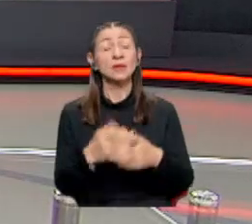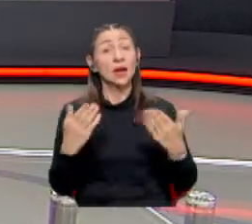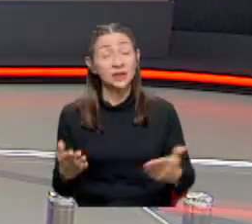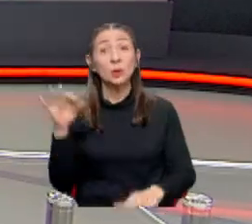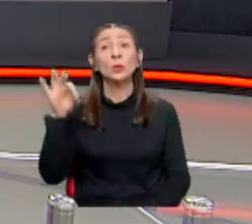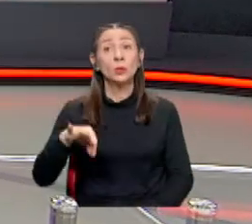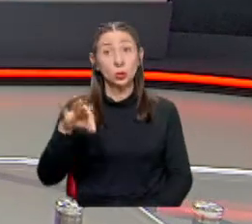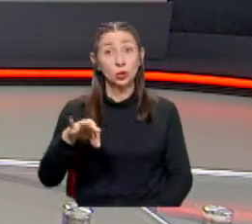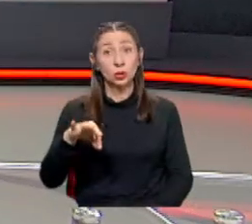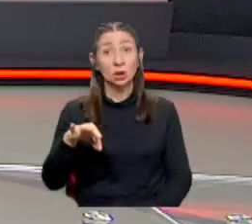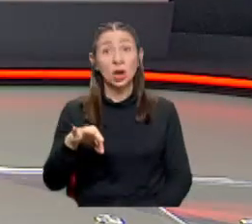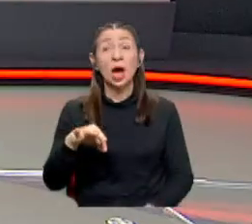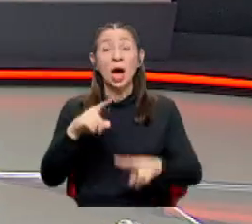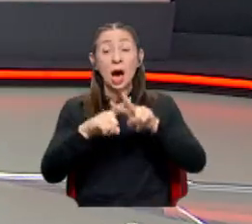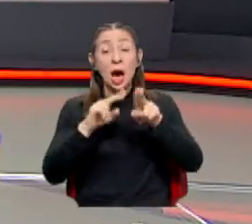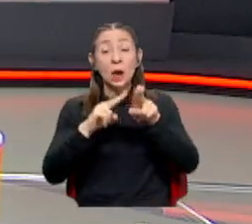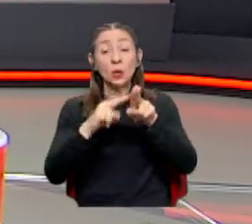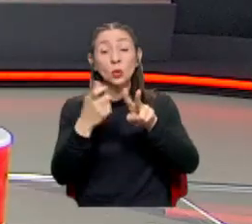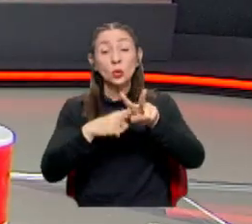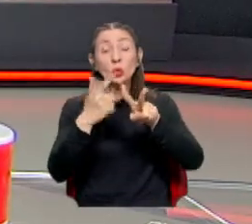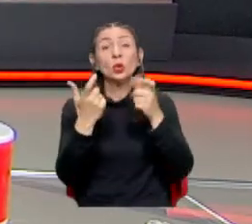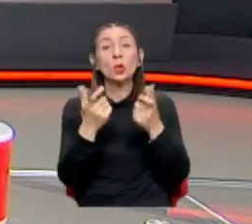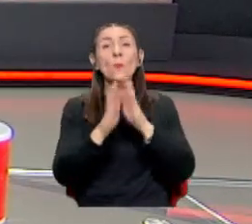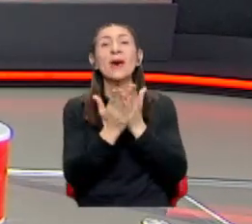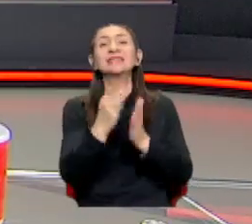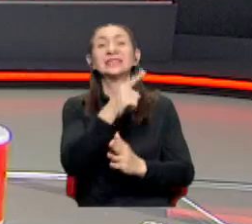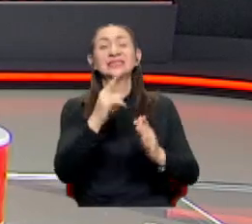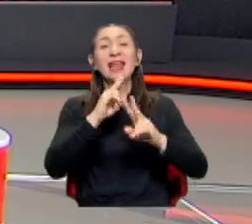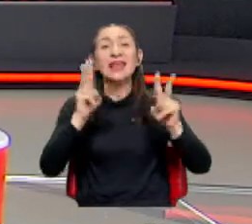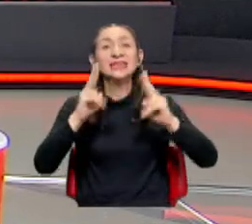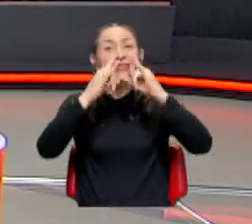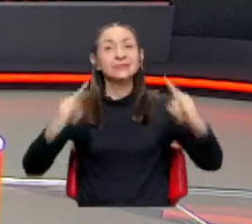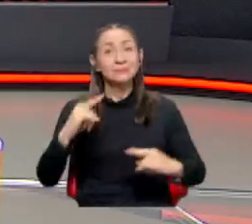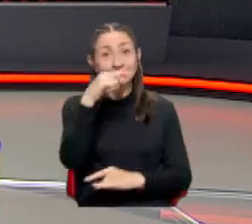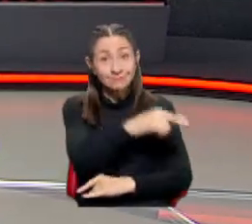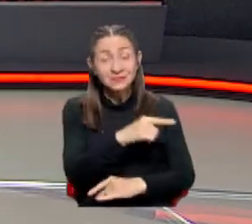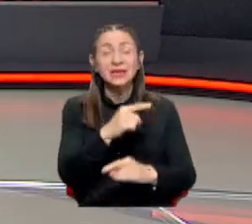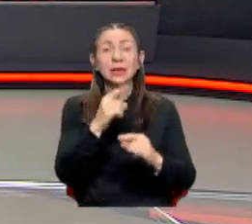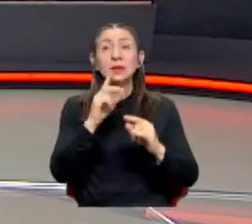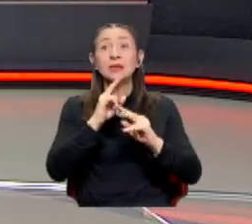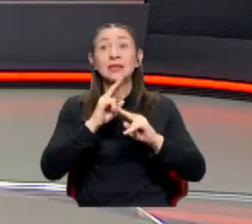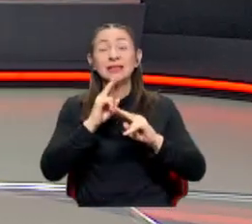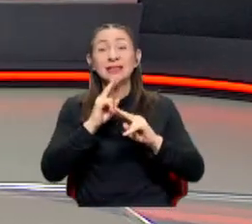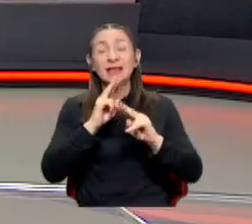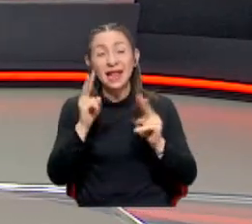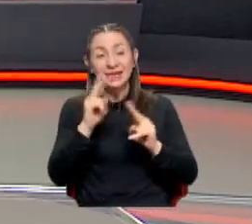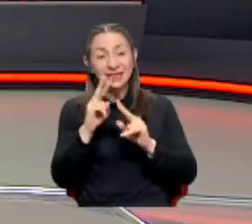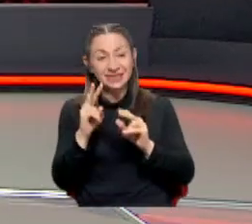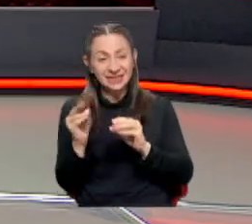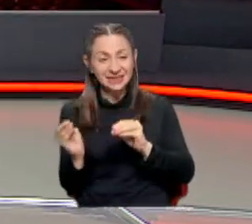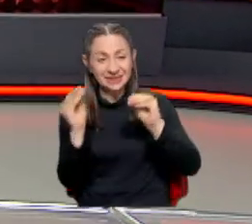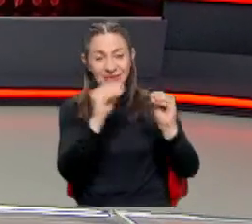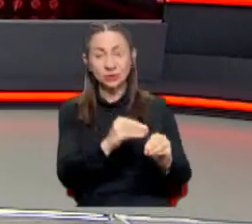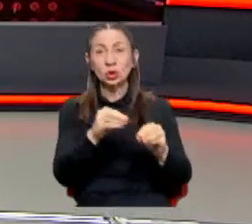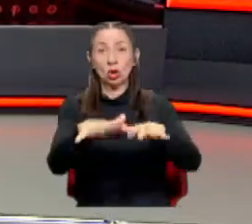Efendim bugün Akkuyu, Mersin Akkuyu nükleer santraline nükleer yakıt teslim töreni